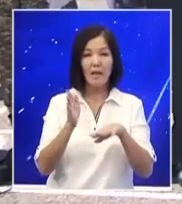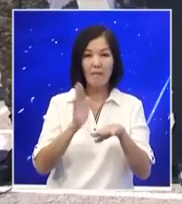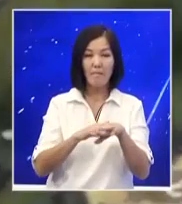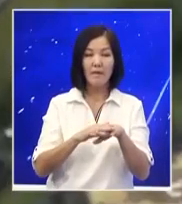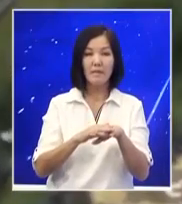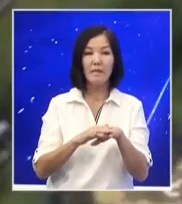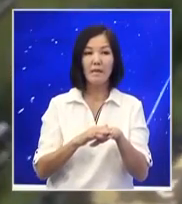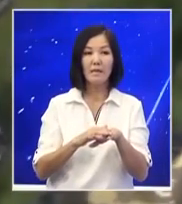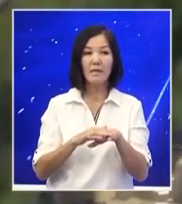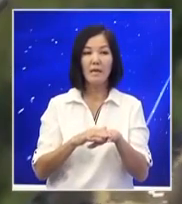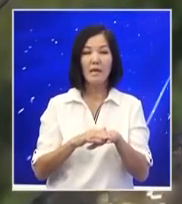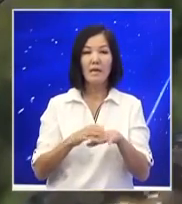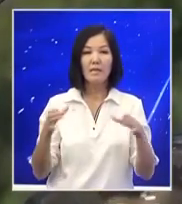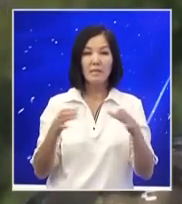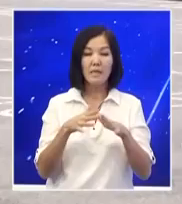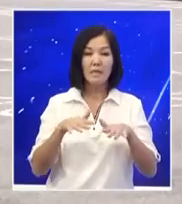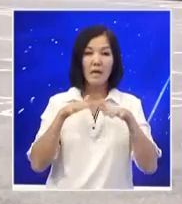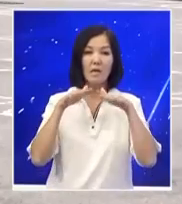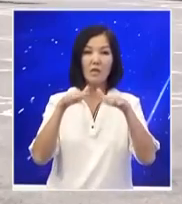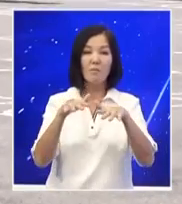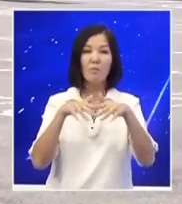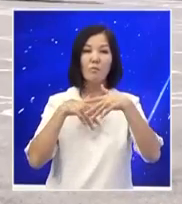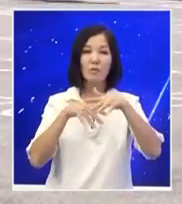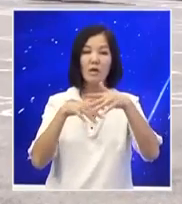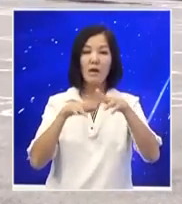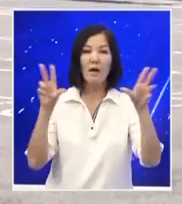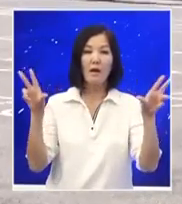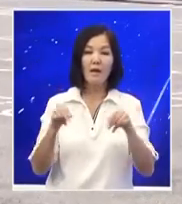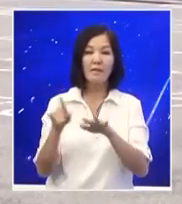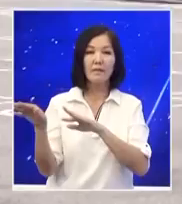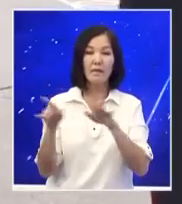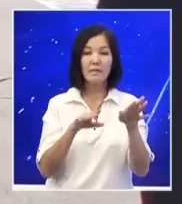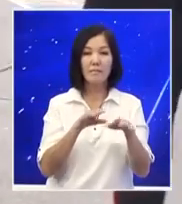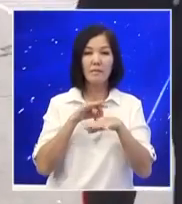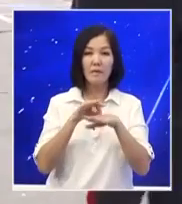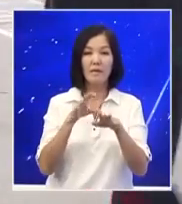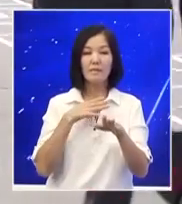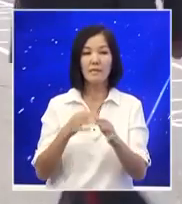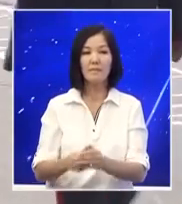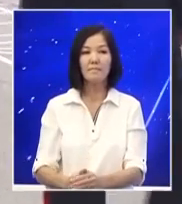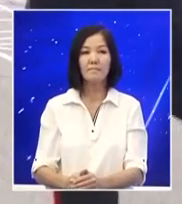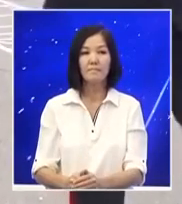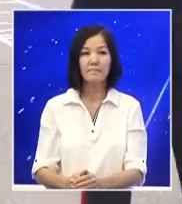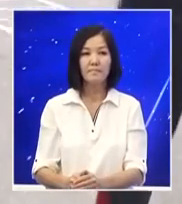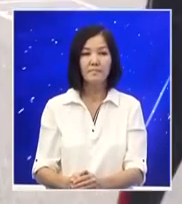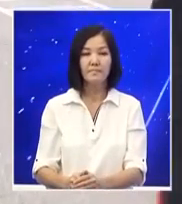орайда десанттық шабуылдау әскерлері саптық шеру өткізіп, ант қабылдау рәсіміне рұқсат алды.